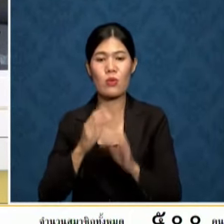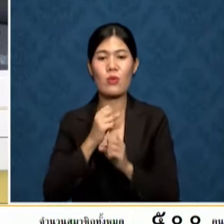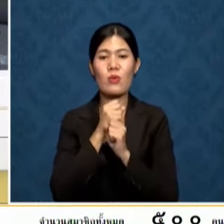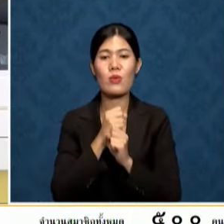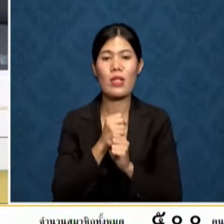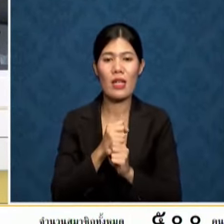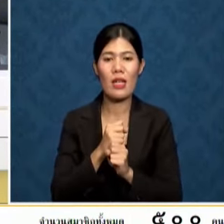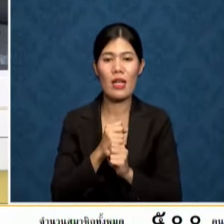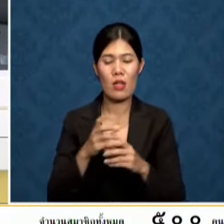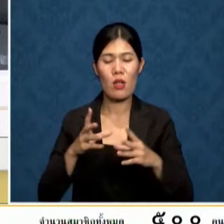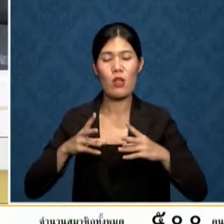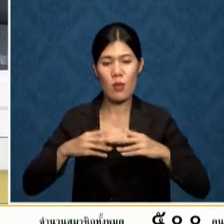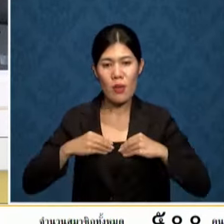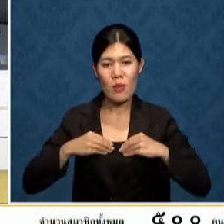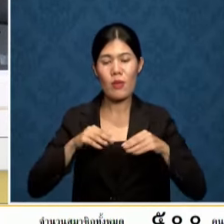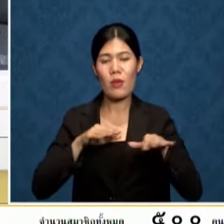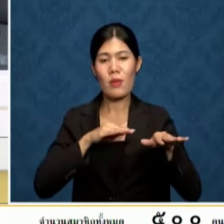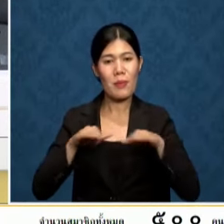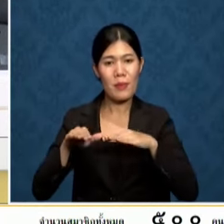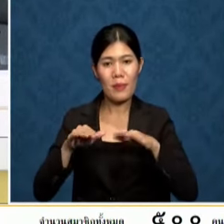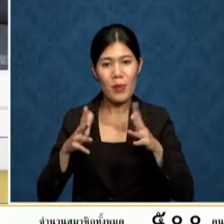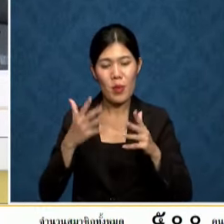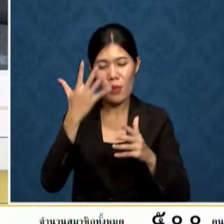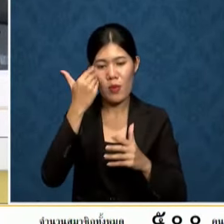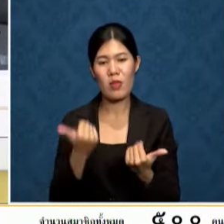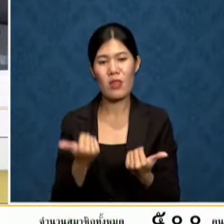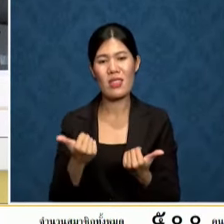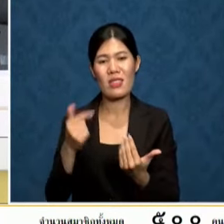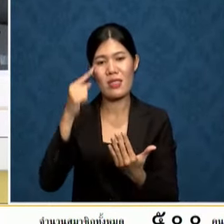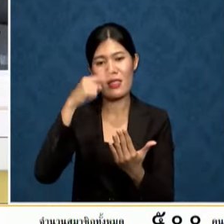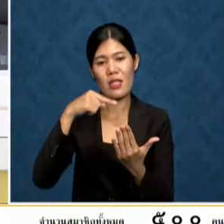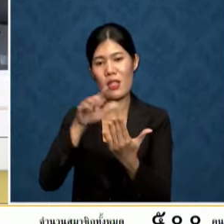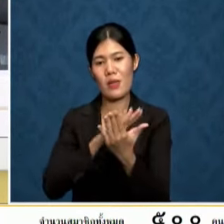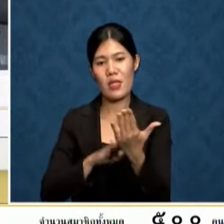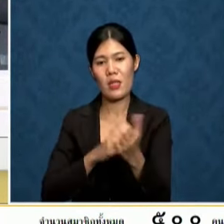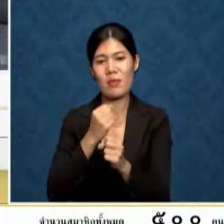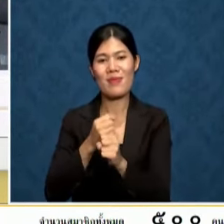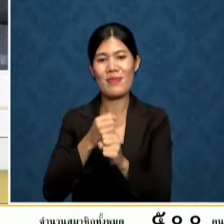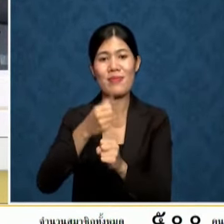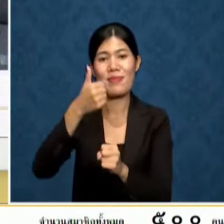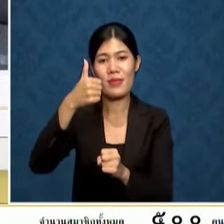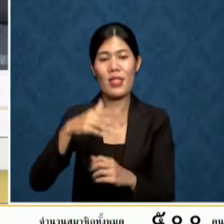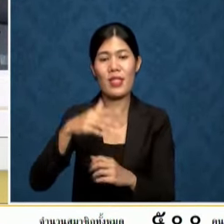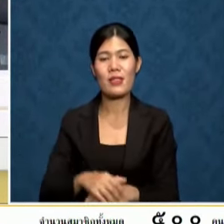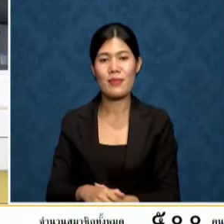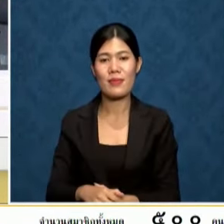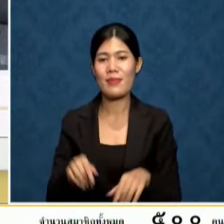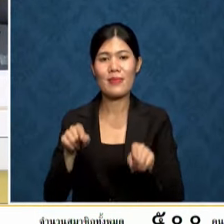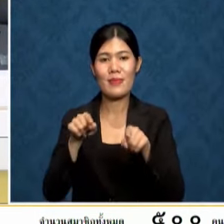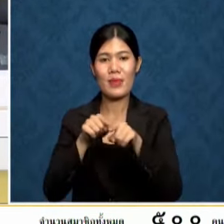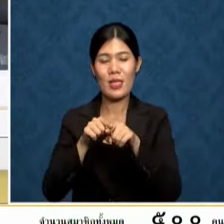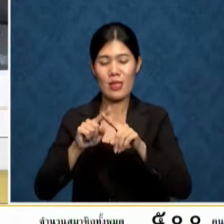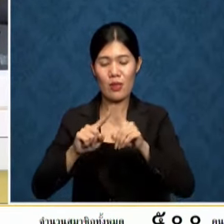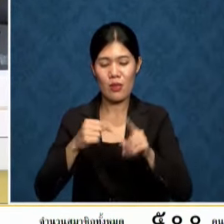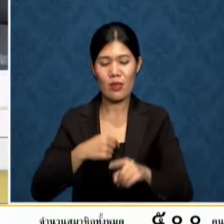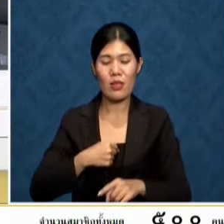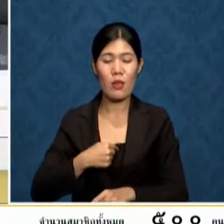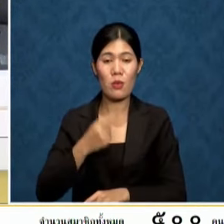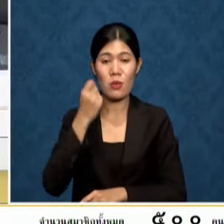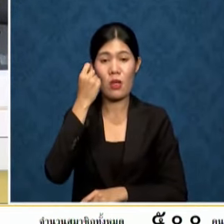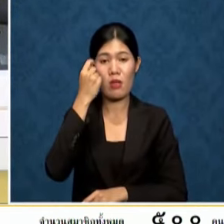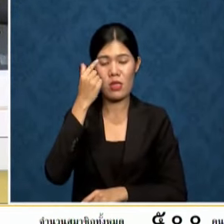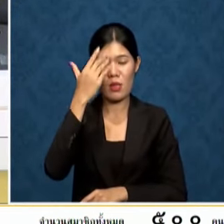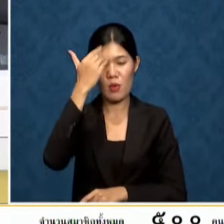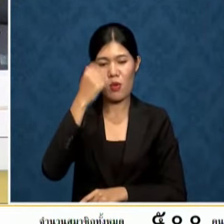ยังไม่พร้อมด้วยสถานการณ์ของประเทศในขณะนี้ยังไม่สามารถทำได้ในทันทีก็เช่นเดียวกันแต่เราเข้าใจในเรื่องของข้อ